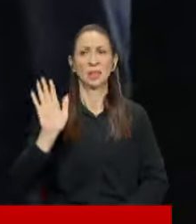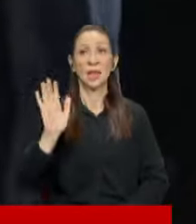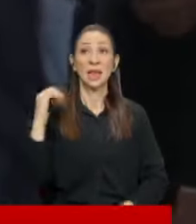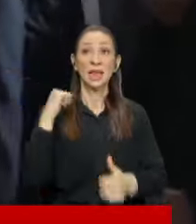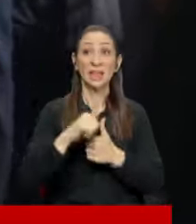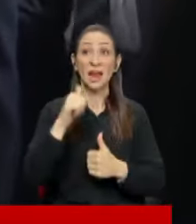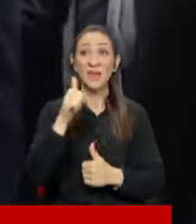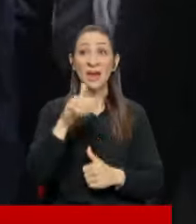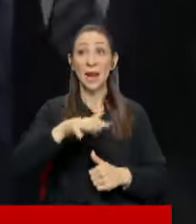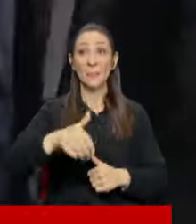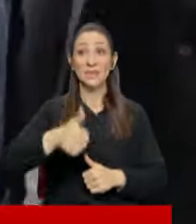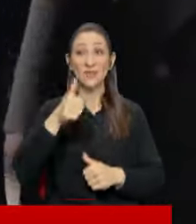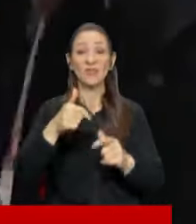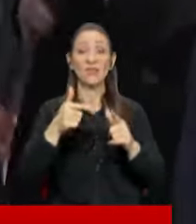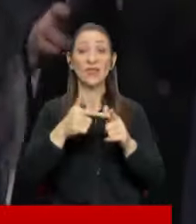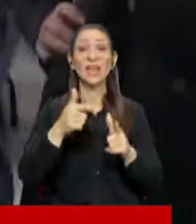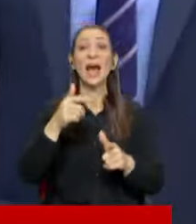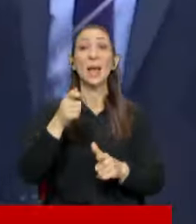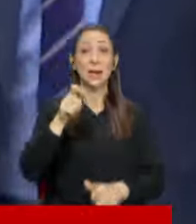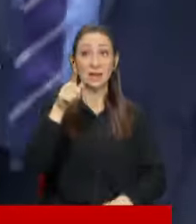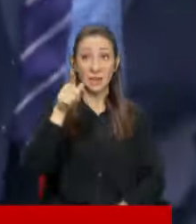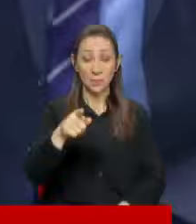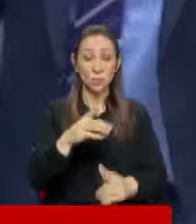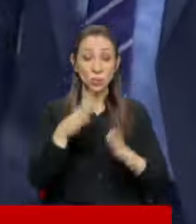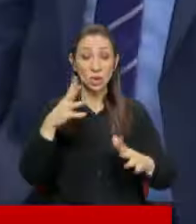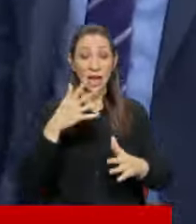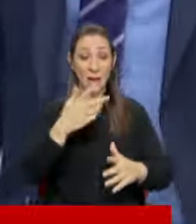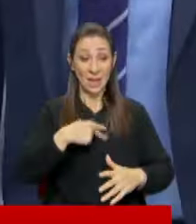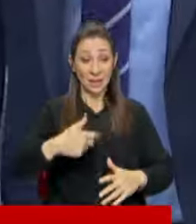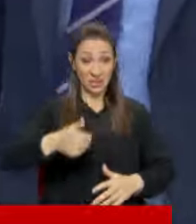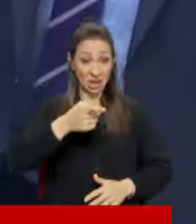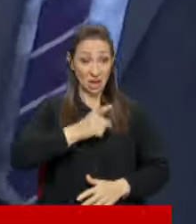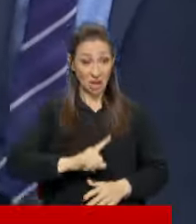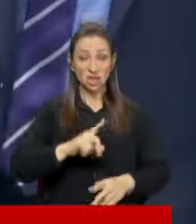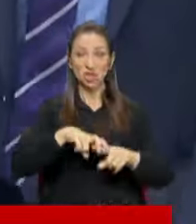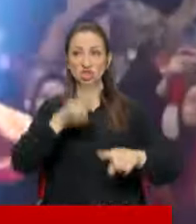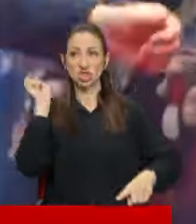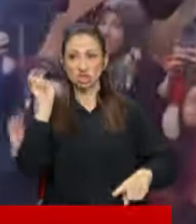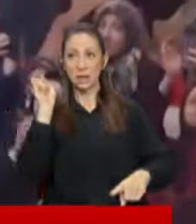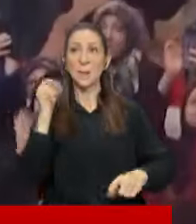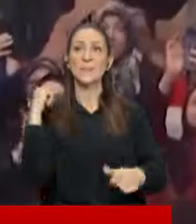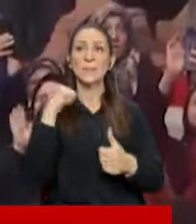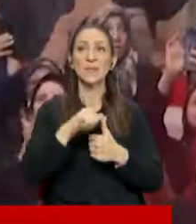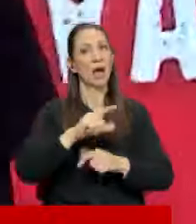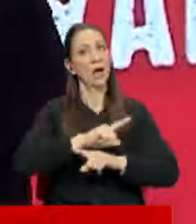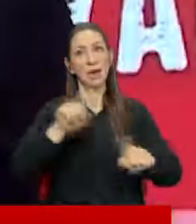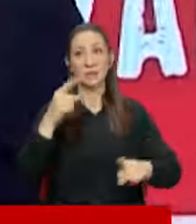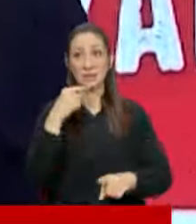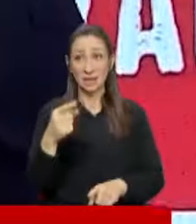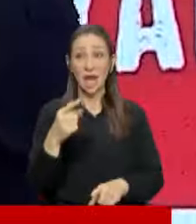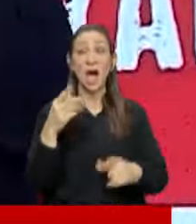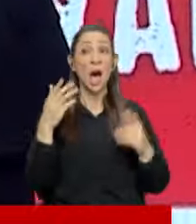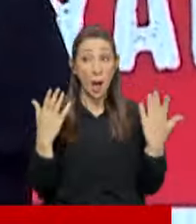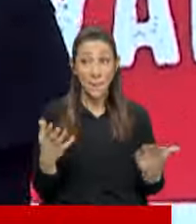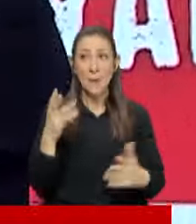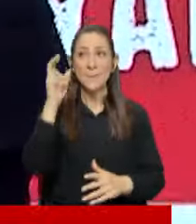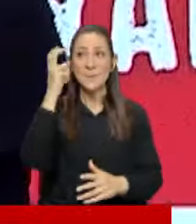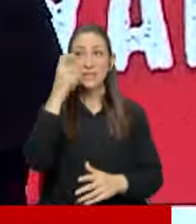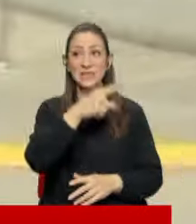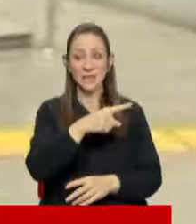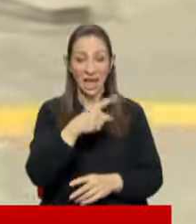Yeniden Refah Partisi Genel Başkanı Fatih Erbakan da büyükşehir adaylarının çekileceği iddialarını bir kez daha yalanladı. Ancak